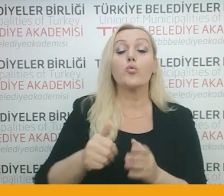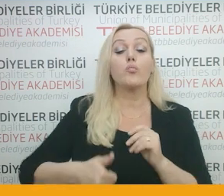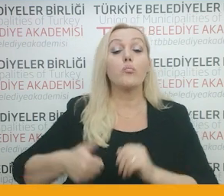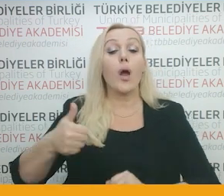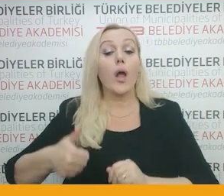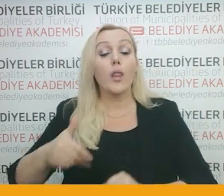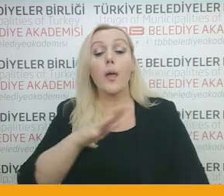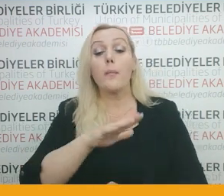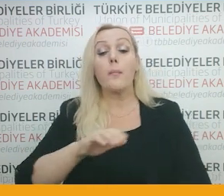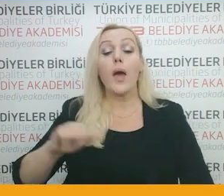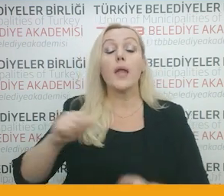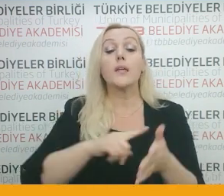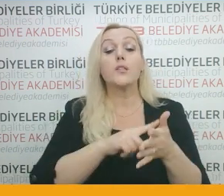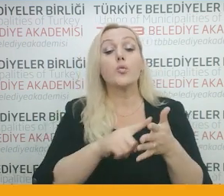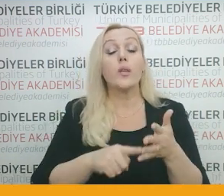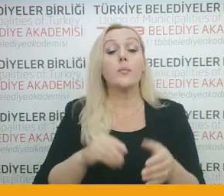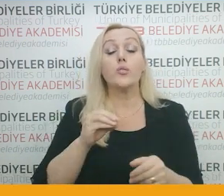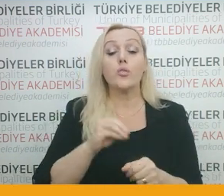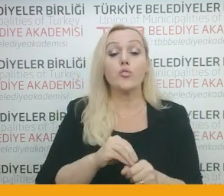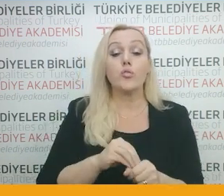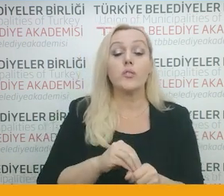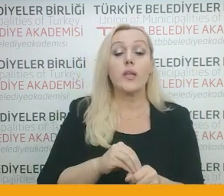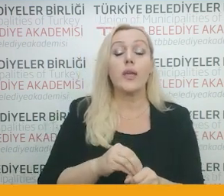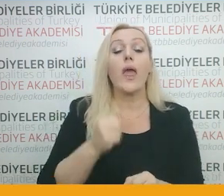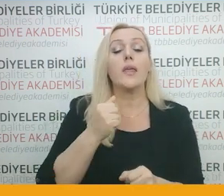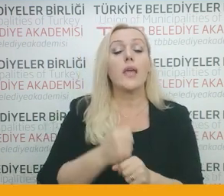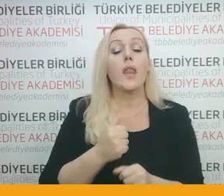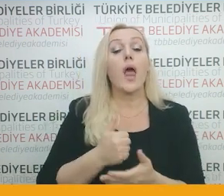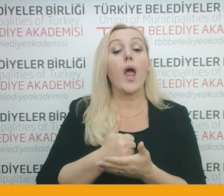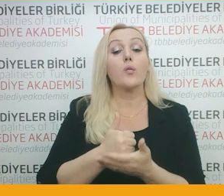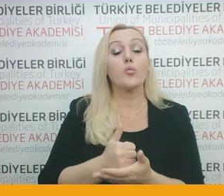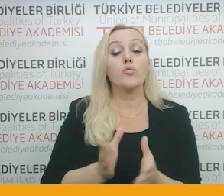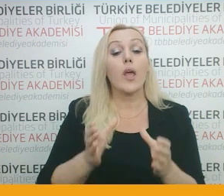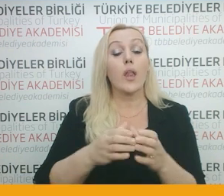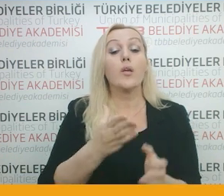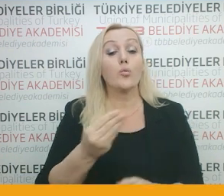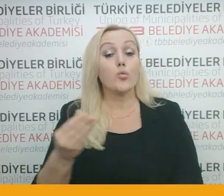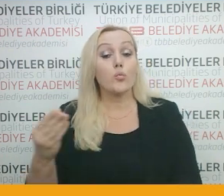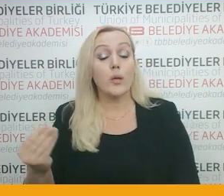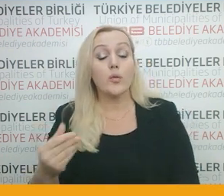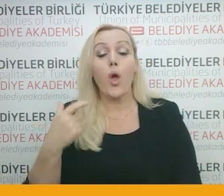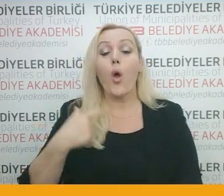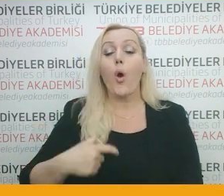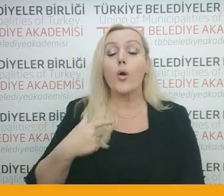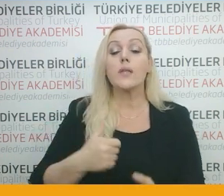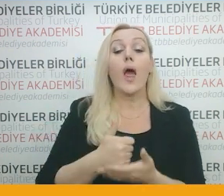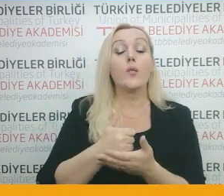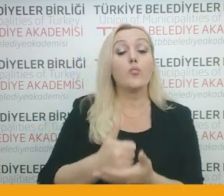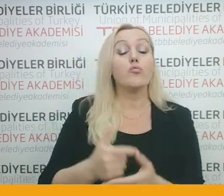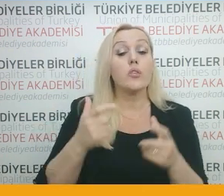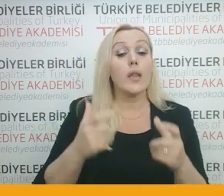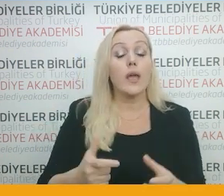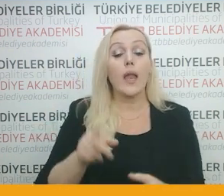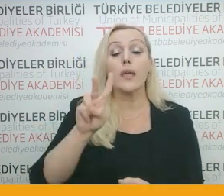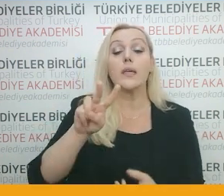bakanlıklar, merkezi yönetim kapsamı altındaki genel bütçeli idarelerimiz. Özel bütçeli idarelerimize geldiğimiz zaman